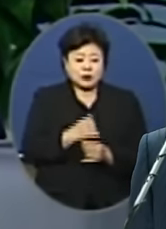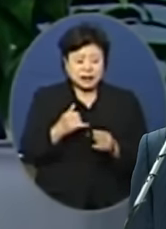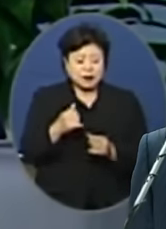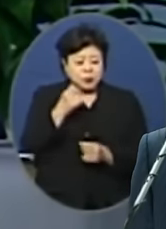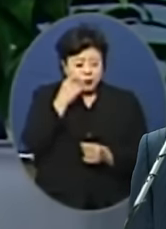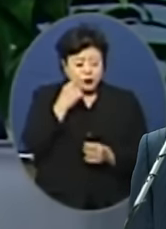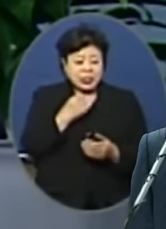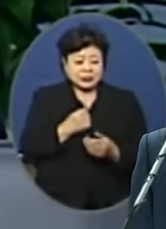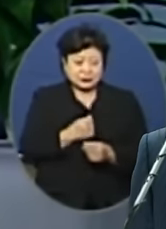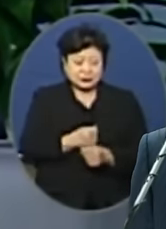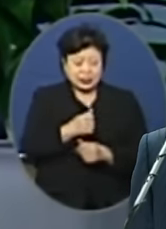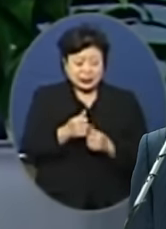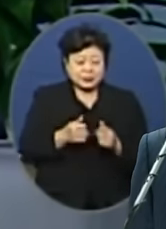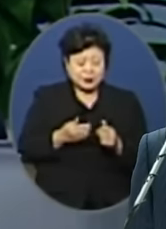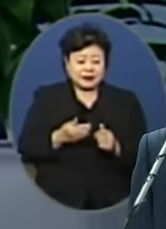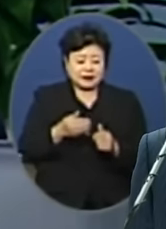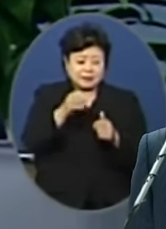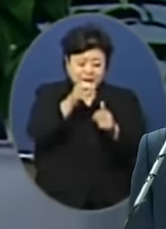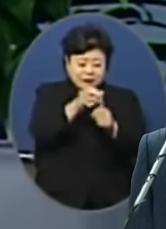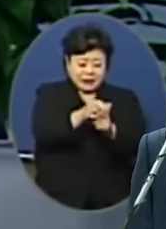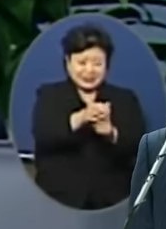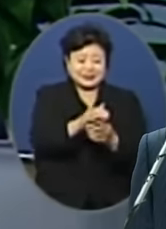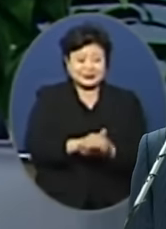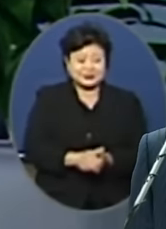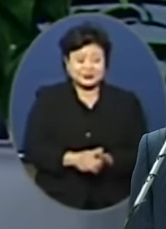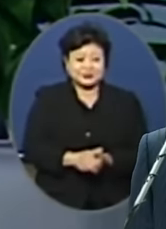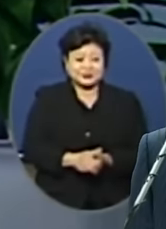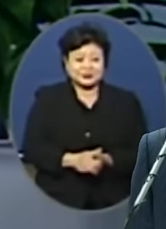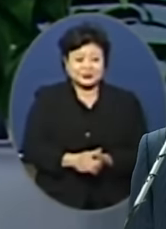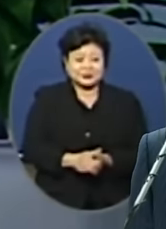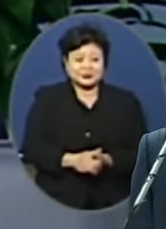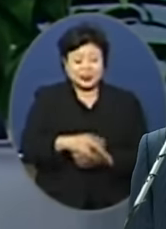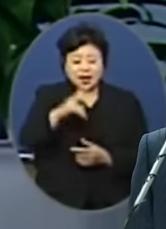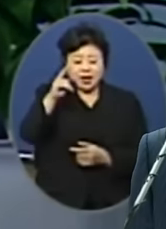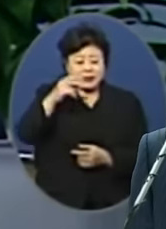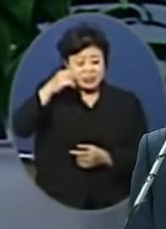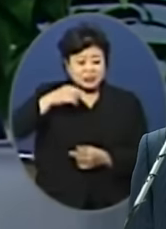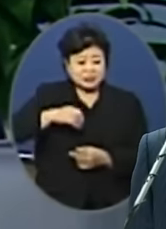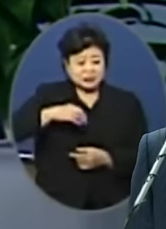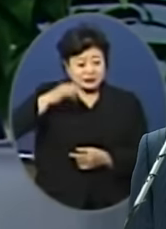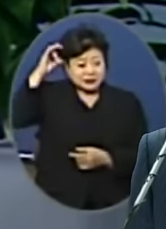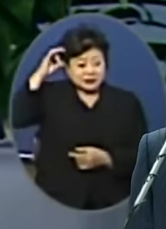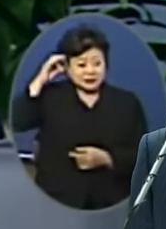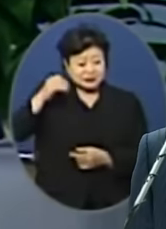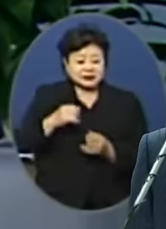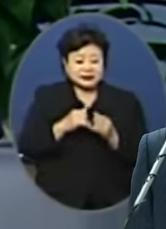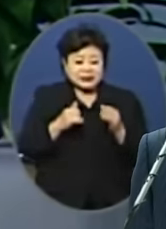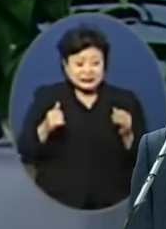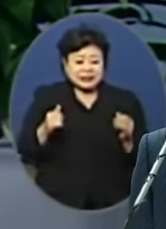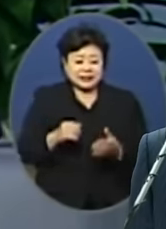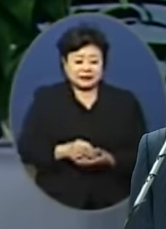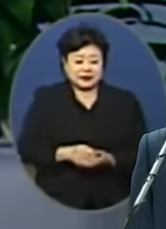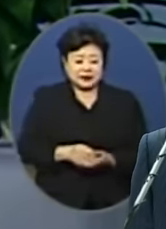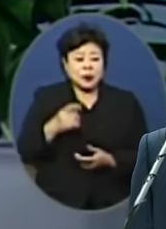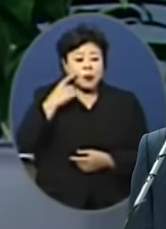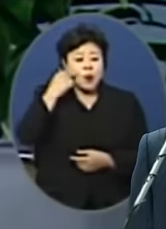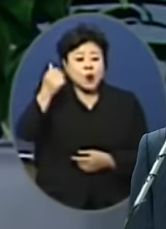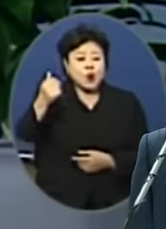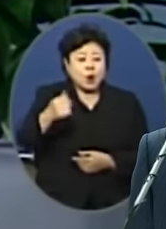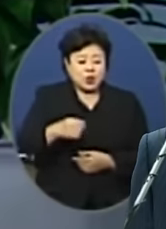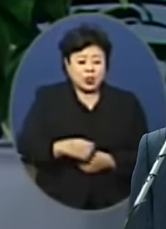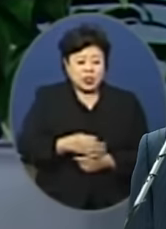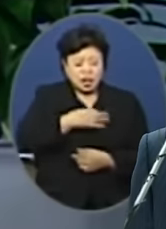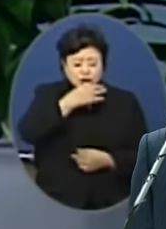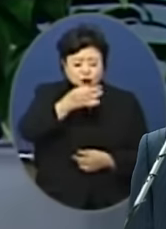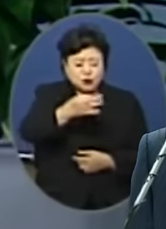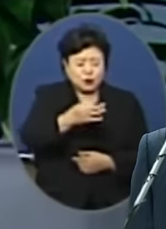할 수 없는 것은 하나님께 내게 맡겨야 됩니다. 내가 왜 이 말을 하니까 갑자기 기억이 나네요. 어떤 분이 내게 와서 목사님